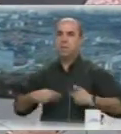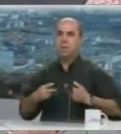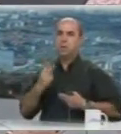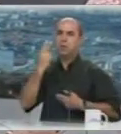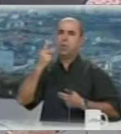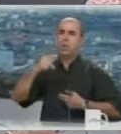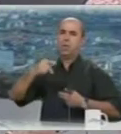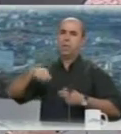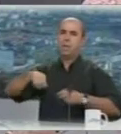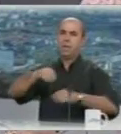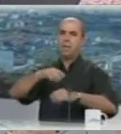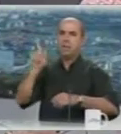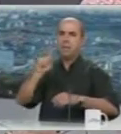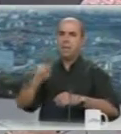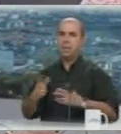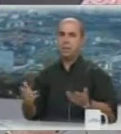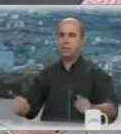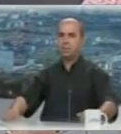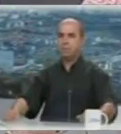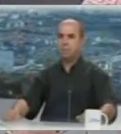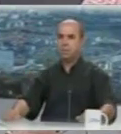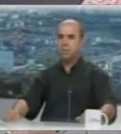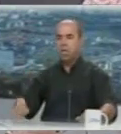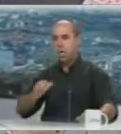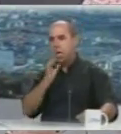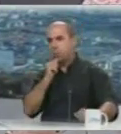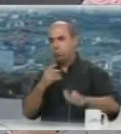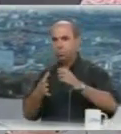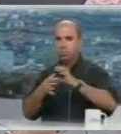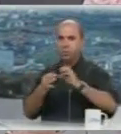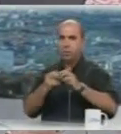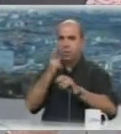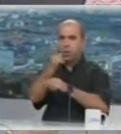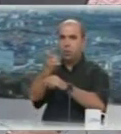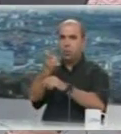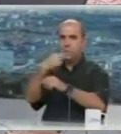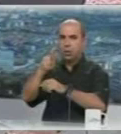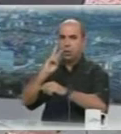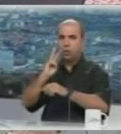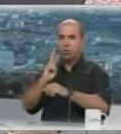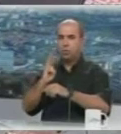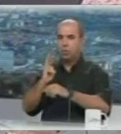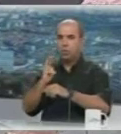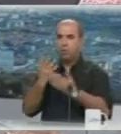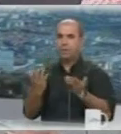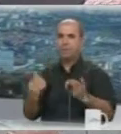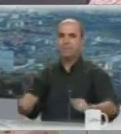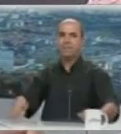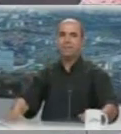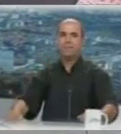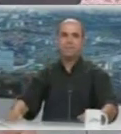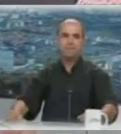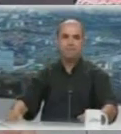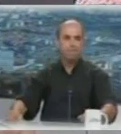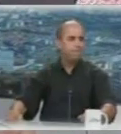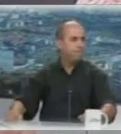2 كيلومتر قريب لزيرالدا. أنا ما ندخلش في التفاصيل التاريخية، عندنا روبورتاج نشوفوه نكملوا في نعدوا نقولوا التفاصيل. نعم نتحدثوا أكثر.